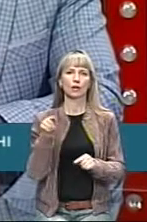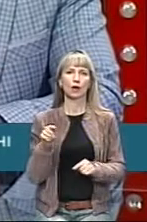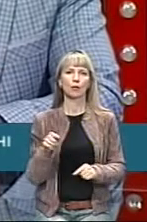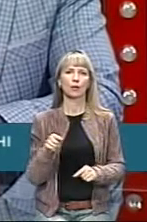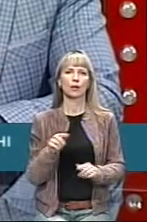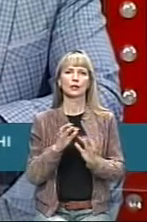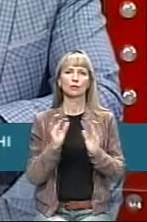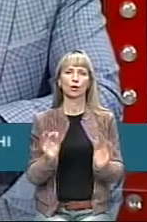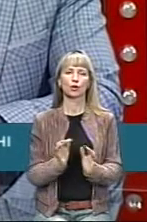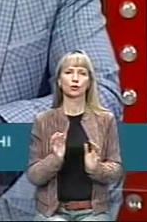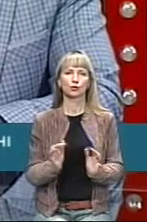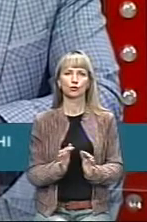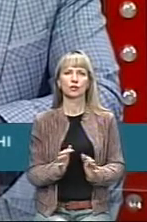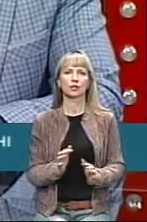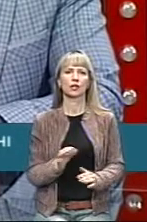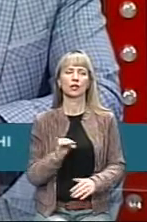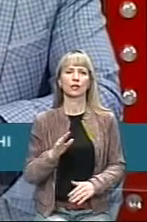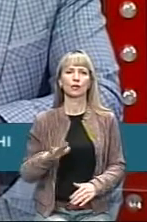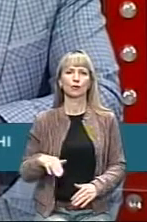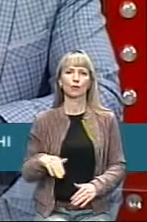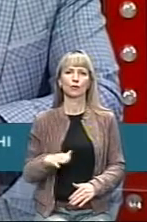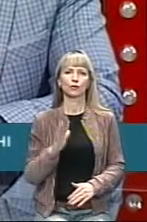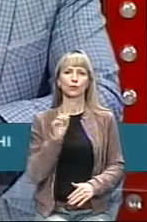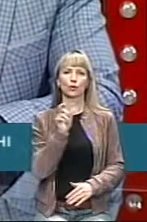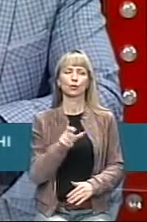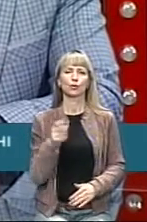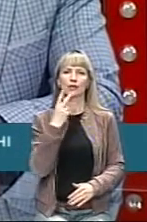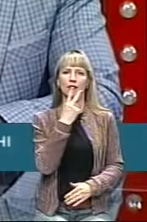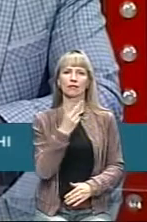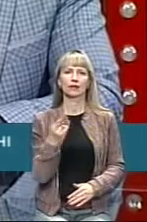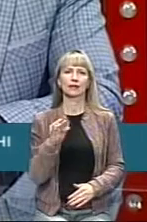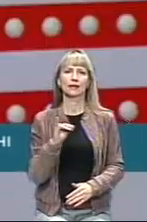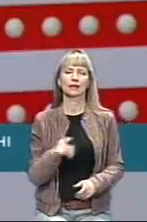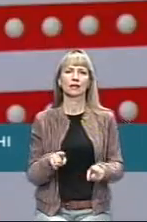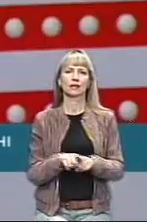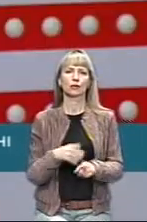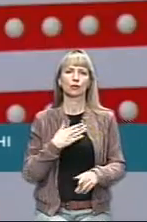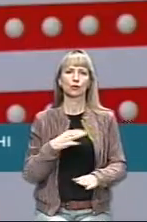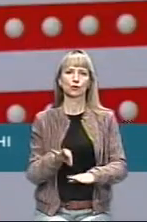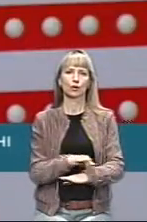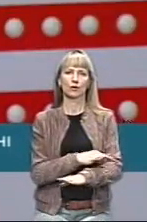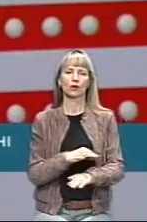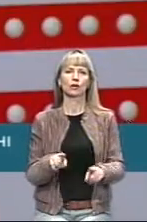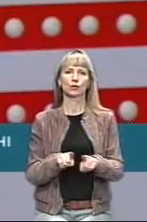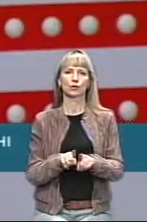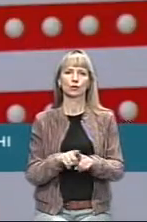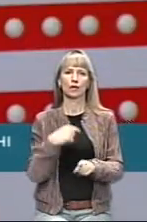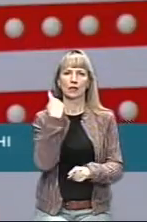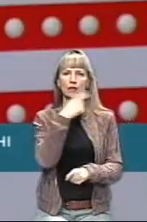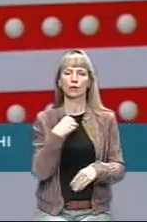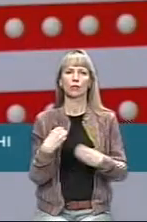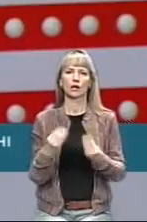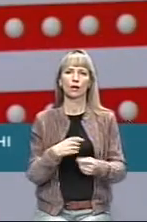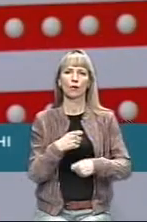вони збережуться, і потім будуть люди дивитися. І також мій чоловік особисто теж попередавав пов'язки